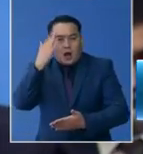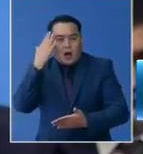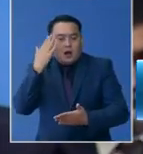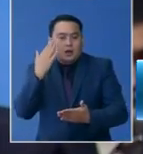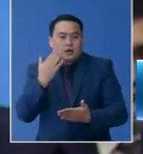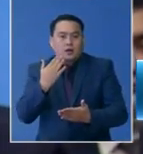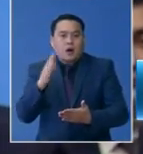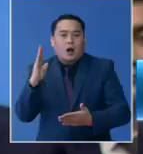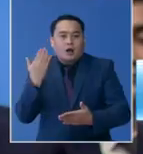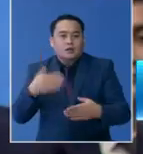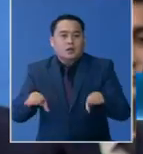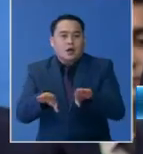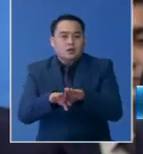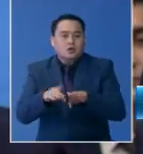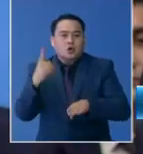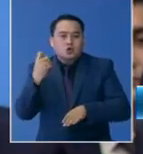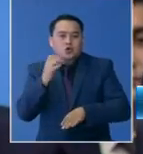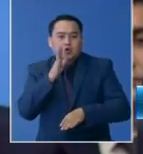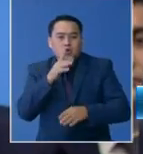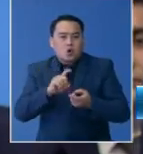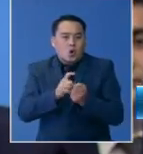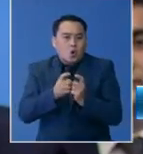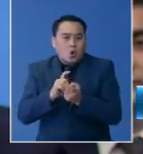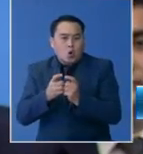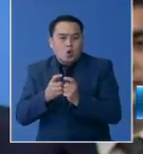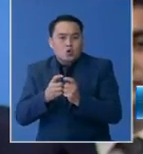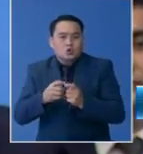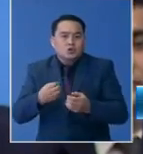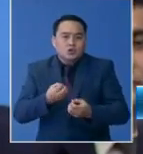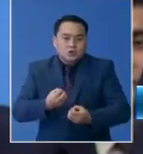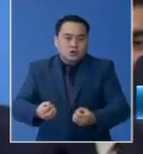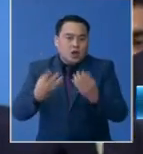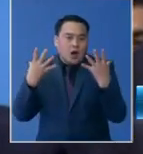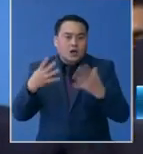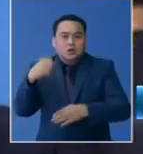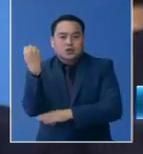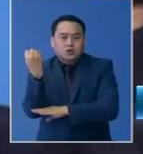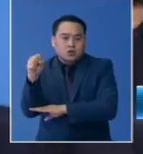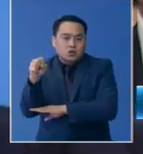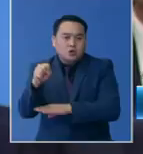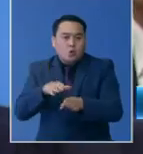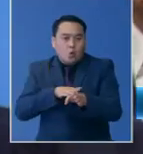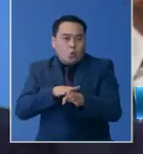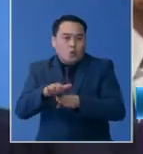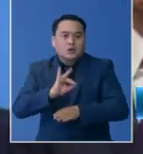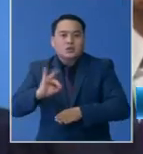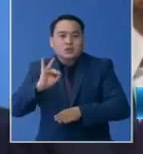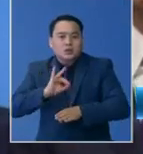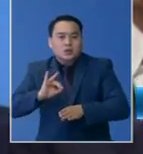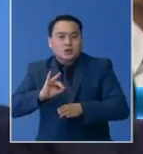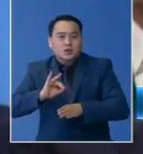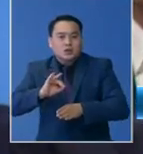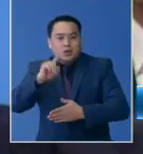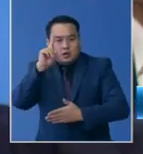ақиқаты, жүздеген жылдар бойғы күресінің жарқын жемісі, орындалған тарихи аманатының